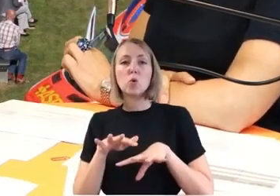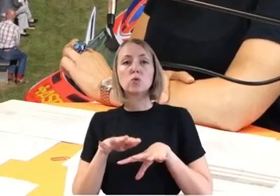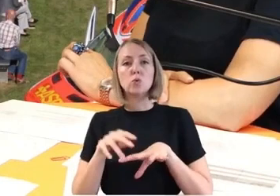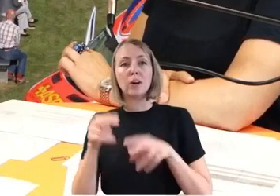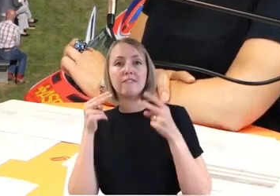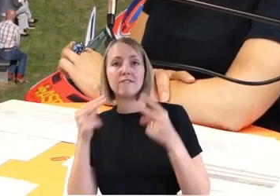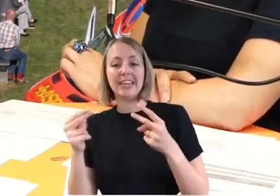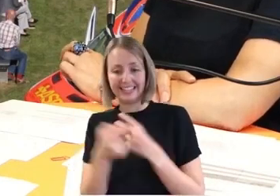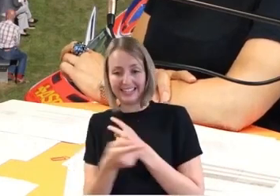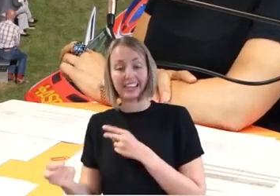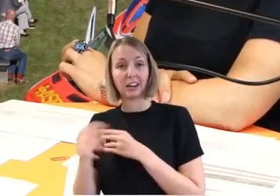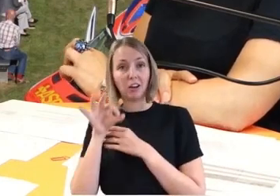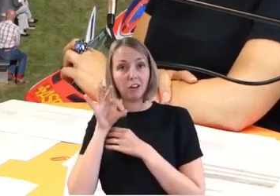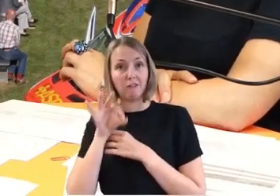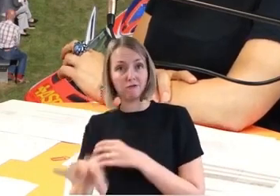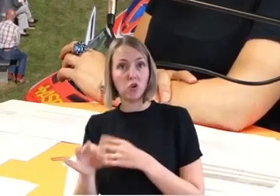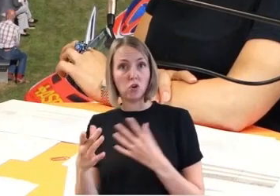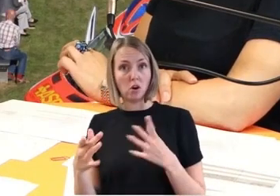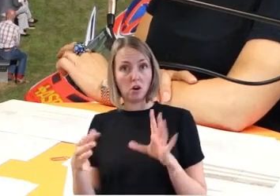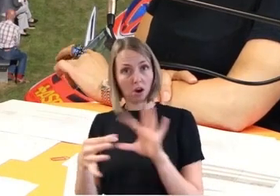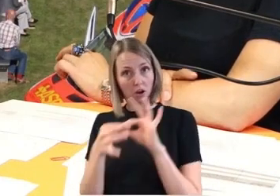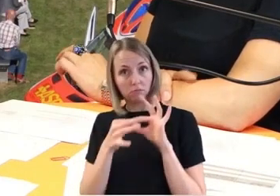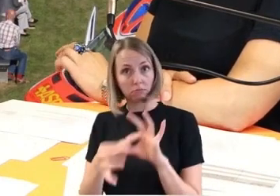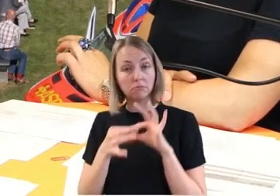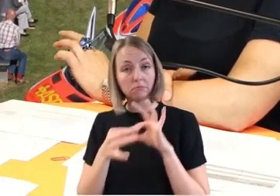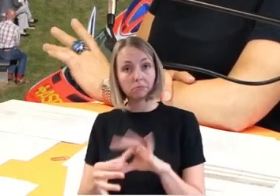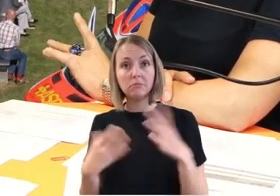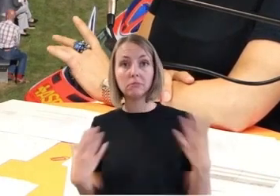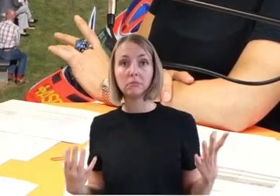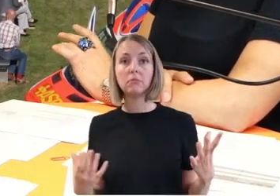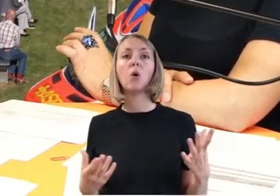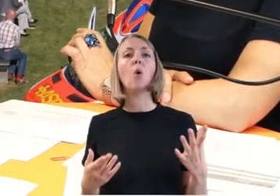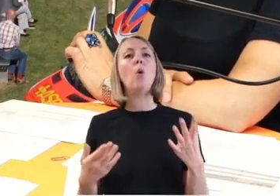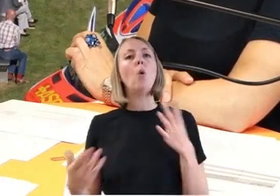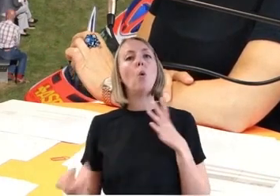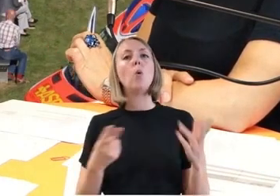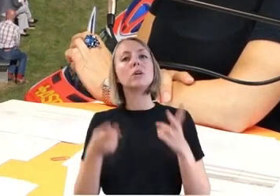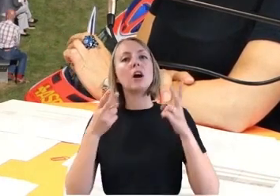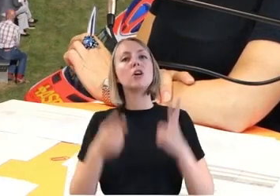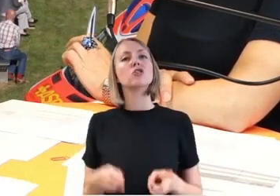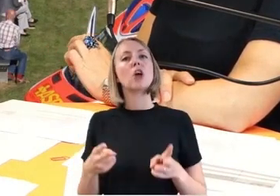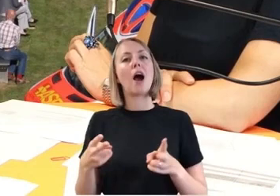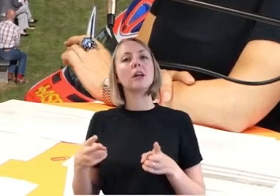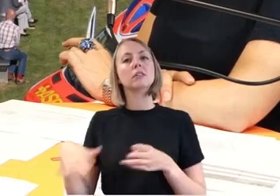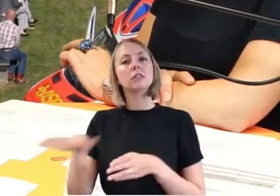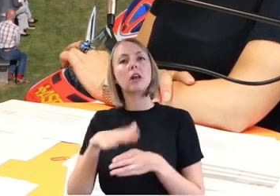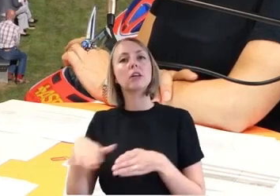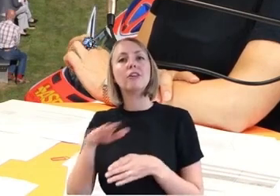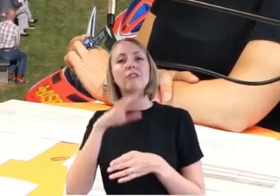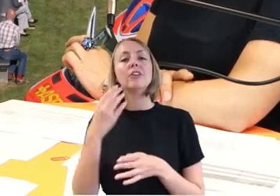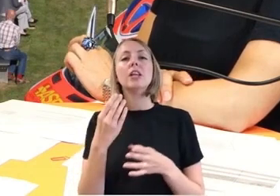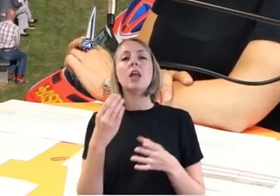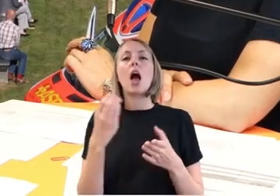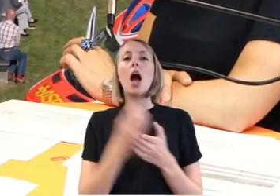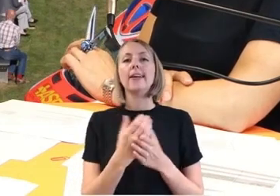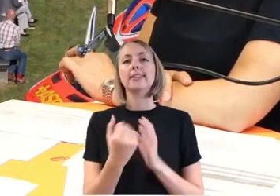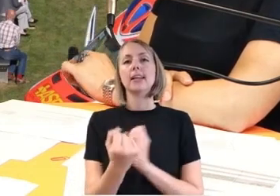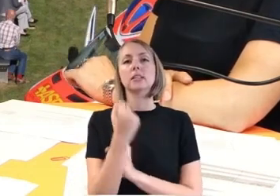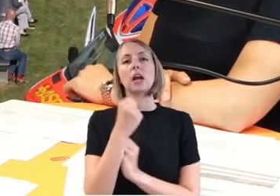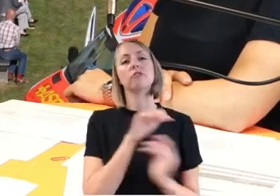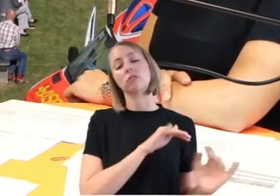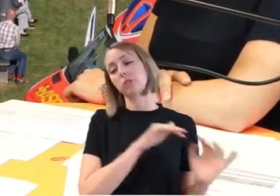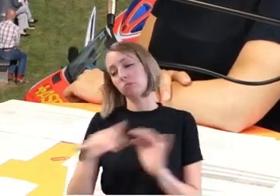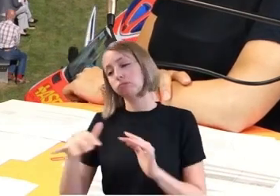eine schadenslage an der sich auf viele einsatzkräfte mit tunnel nicht um entschuldigung arbeiten